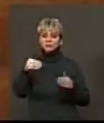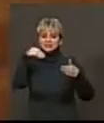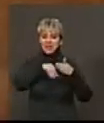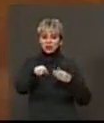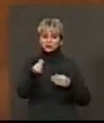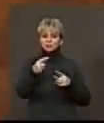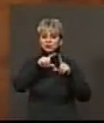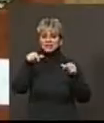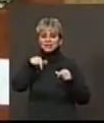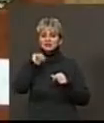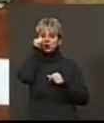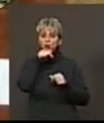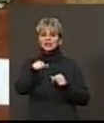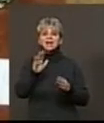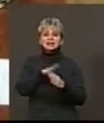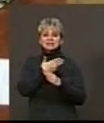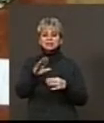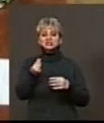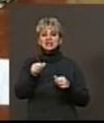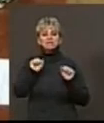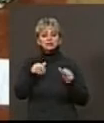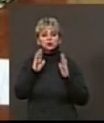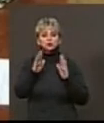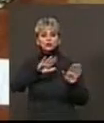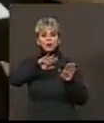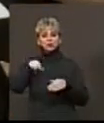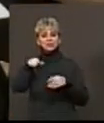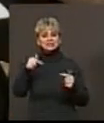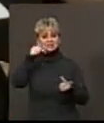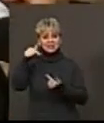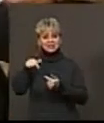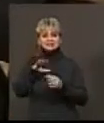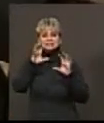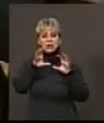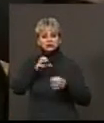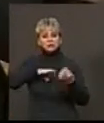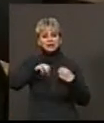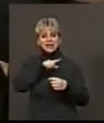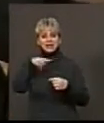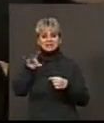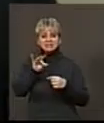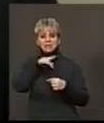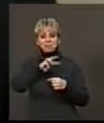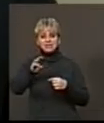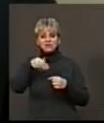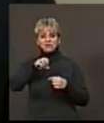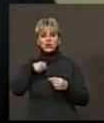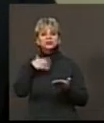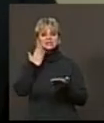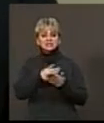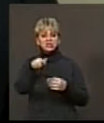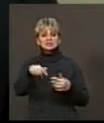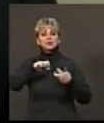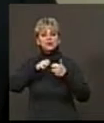заложены в бюджет этого года. Но распределить деньги возможно только после согласования законопроекта с российским Минфином. Здесь у нас еще